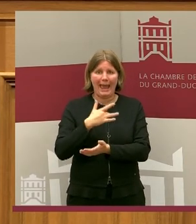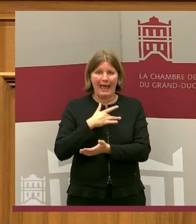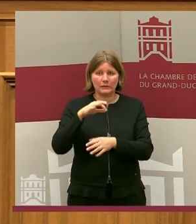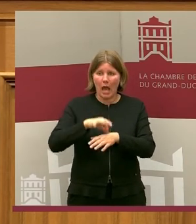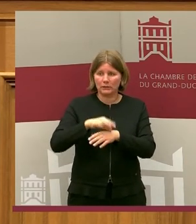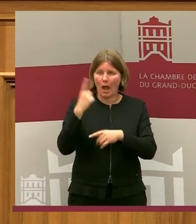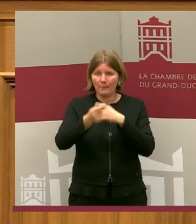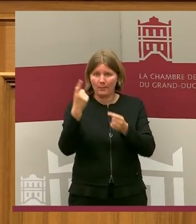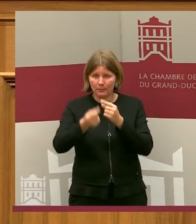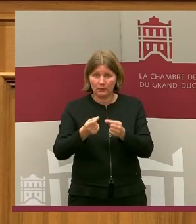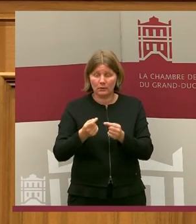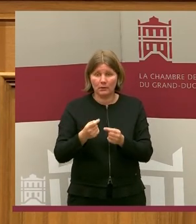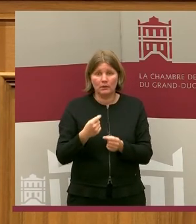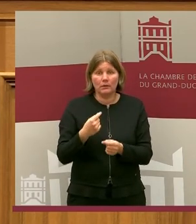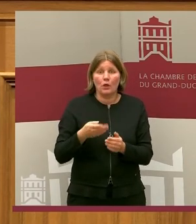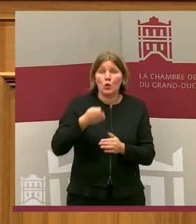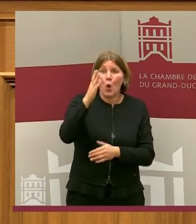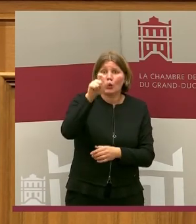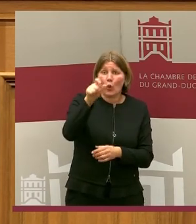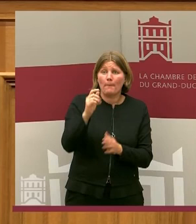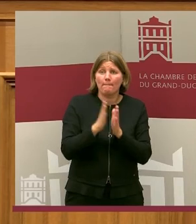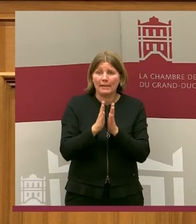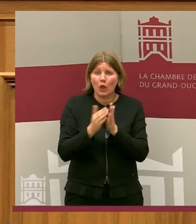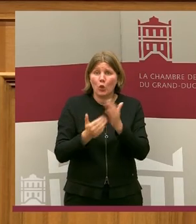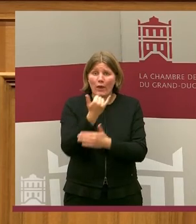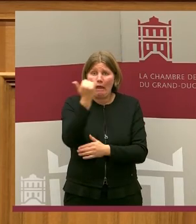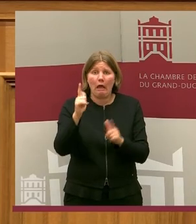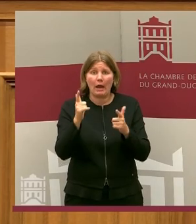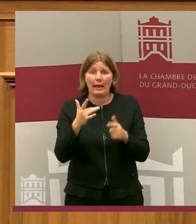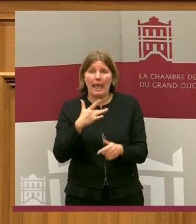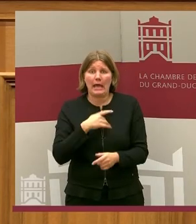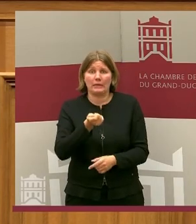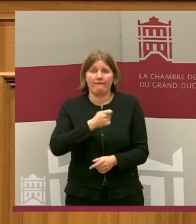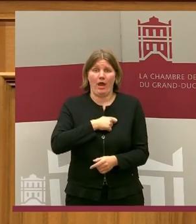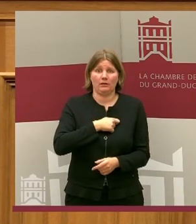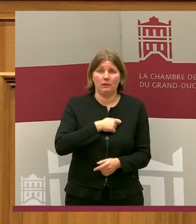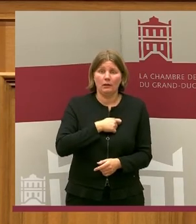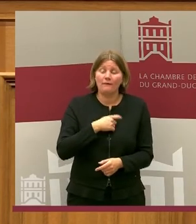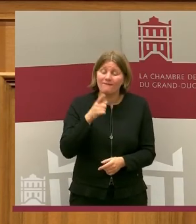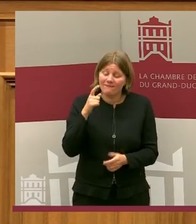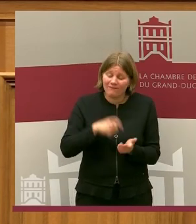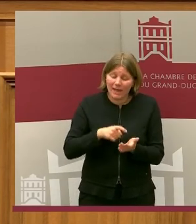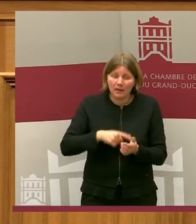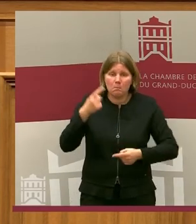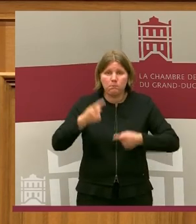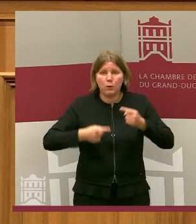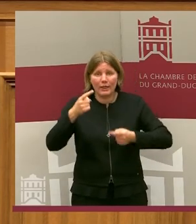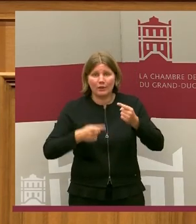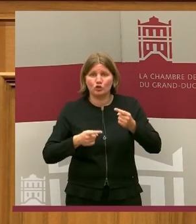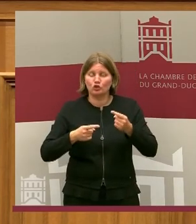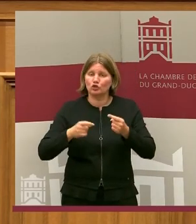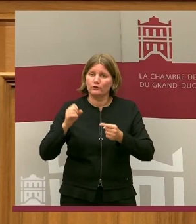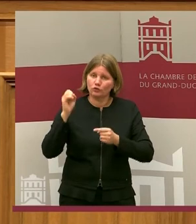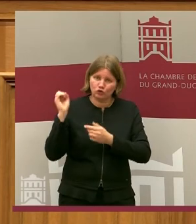neuen Jahr nicht mehr kein Herzinfarkt zu machen. Sonst könnte es sein, dass aufgrund von jahrzehntelanger falscher, respektive nicht vorhandener Gesundheitspolitik